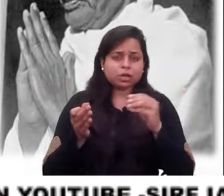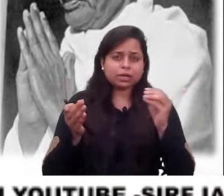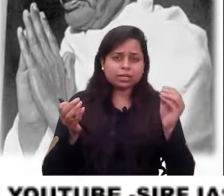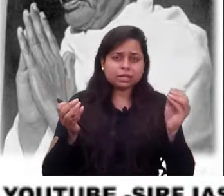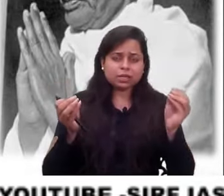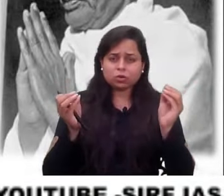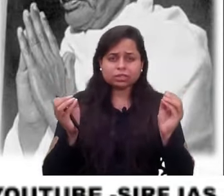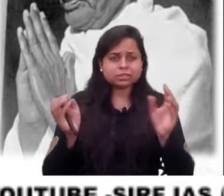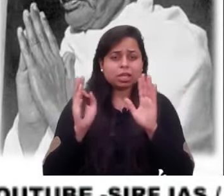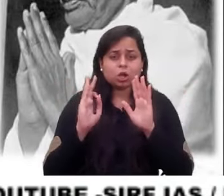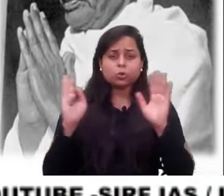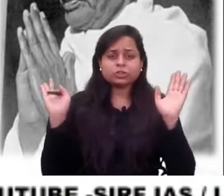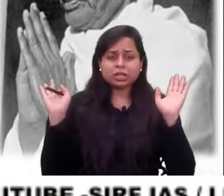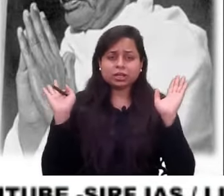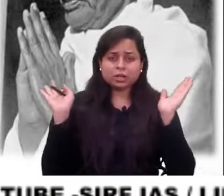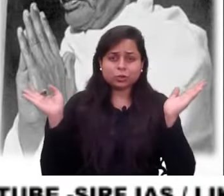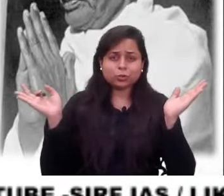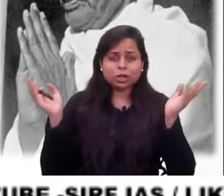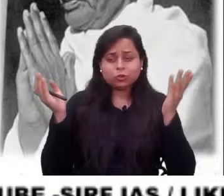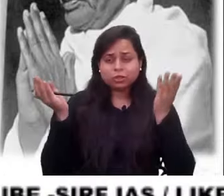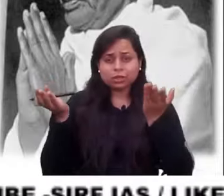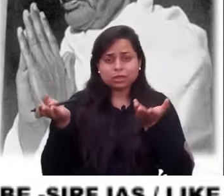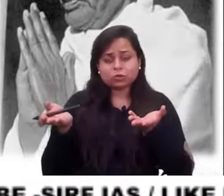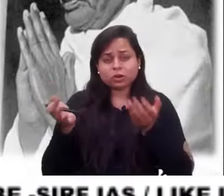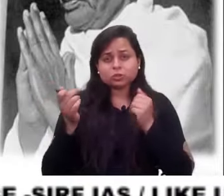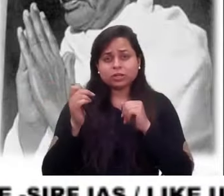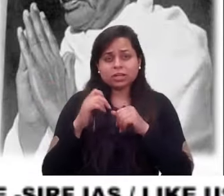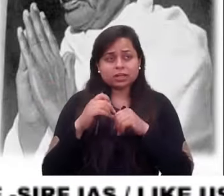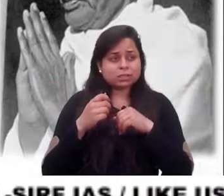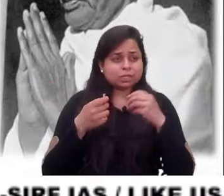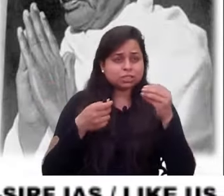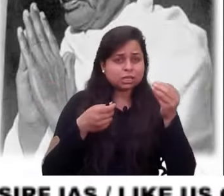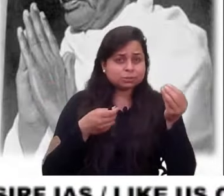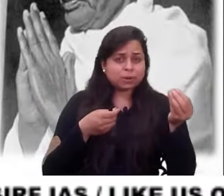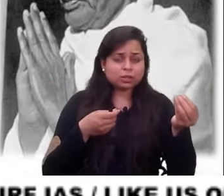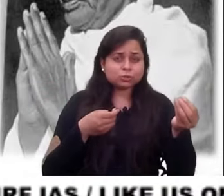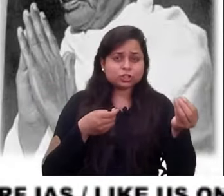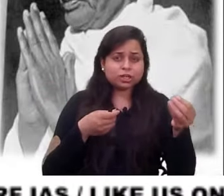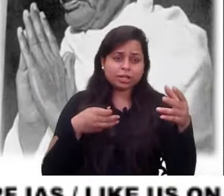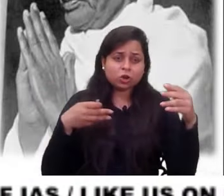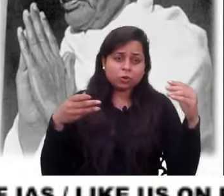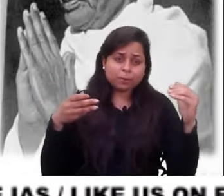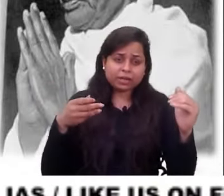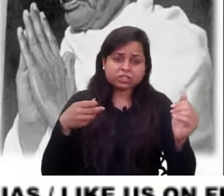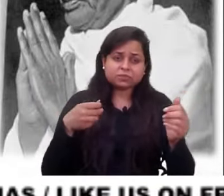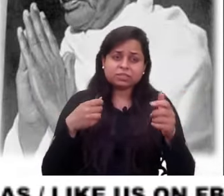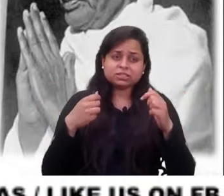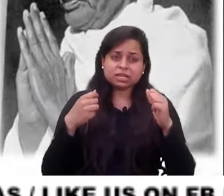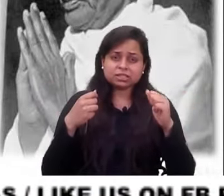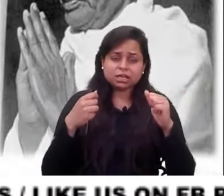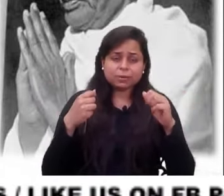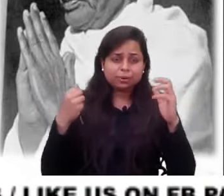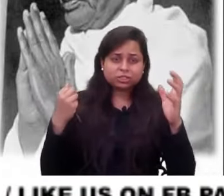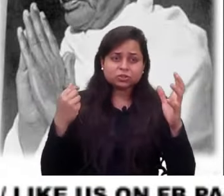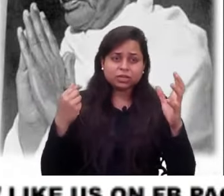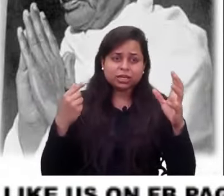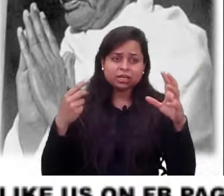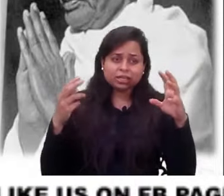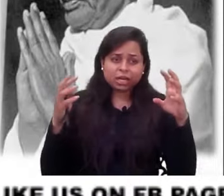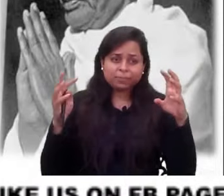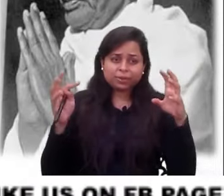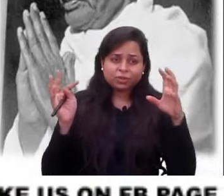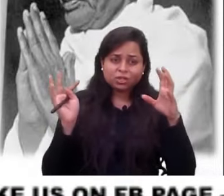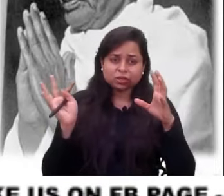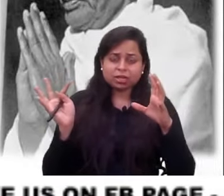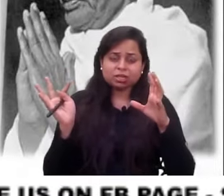वादा पूरा करने के लिए कांग्रेस ने कुछ नहीं करता क्यों फिक्र कांग्रेस को डर लग रहा था वह असल में इस बात को छिड़े और पार्टीशन फिर से आ जाए फिर से जो